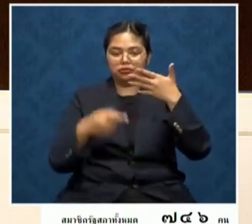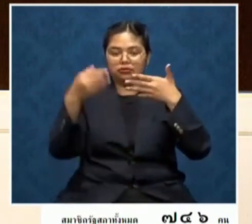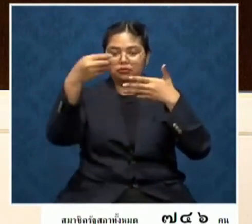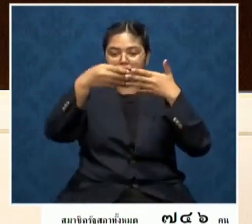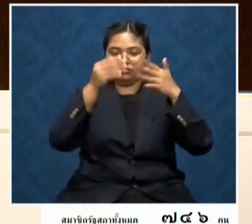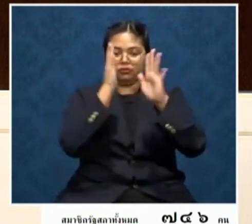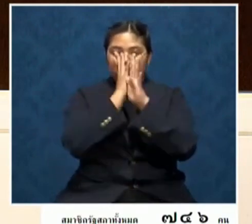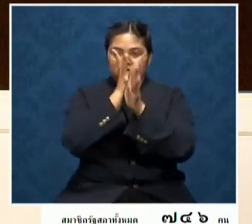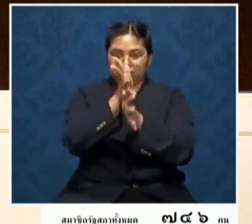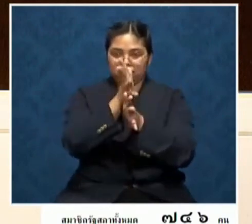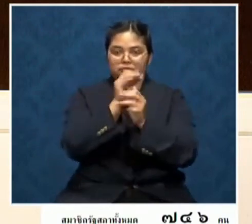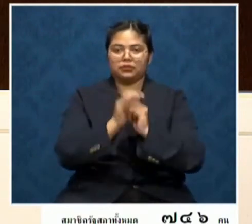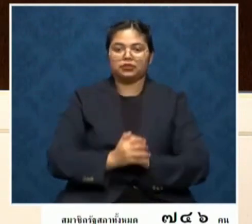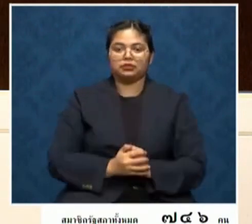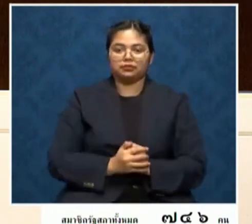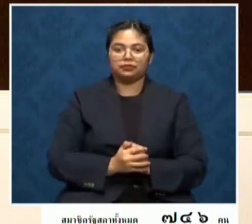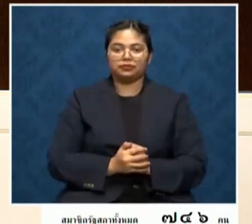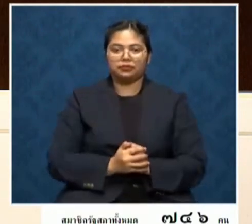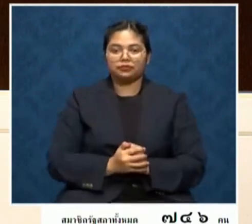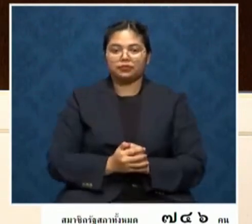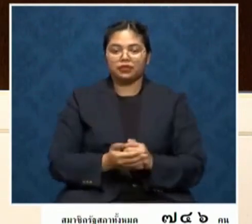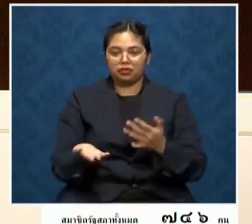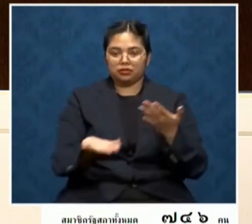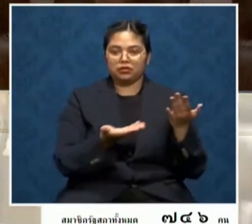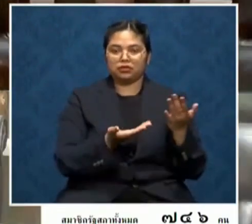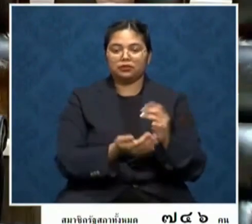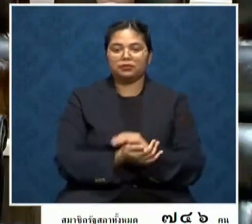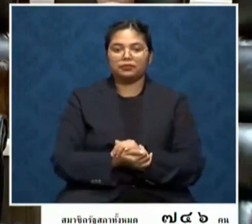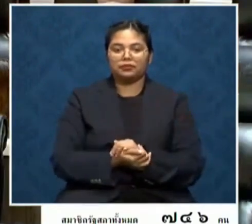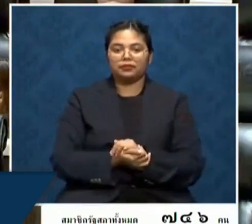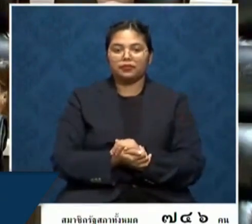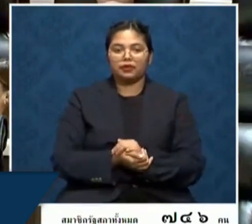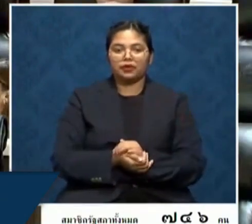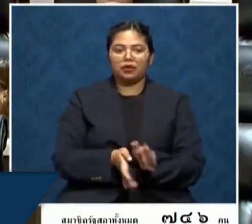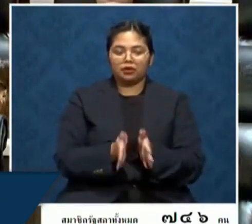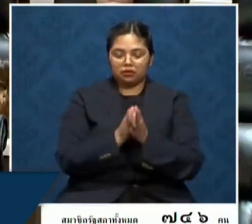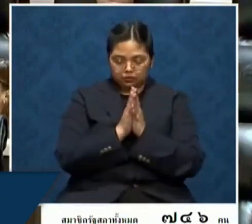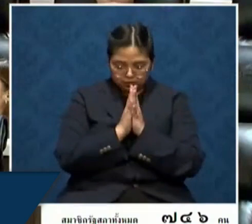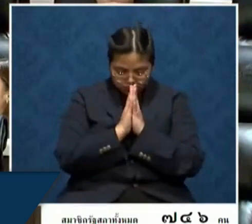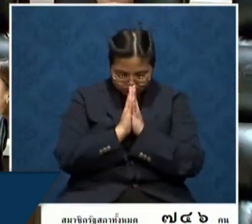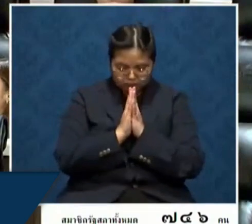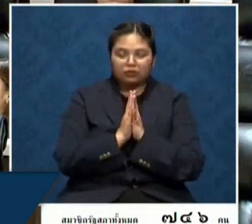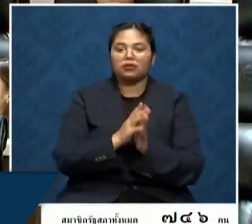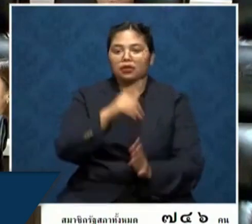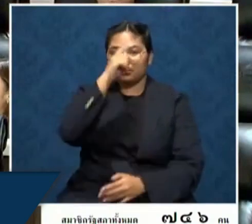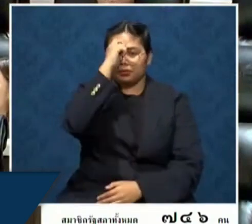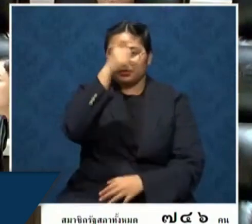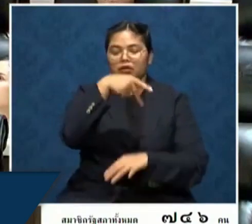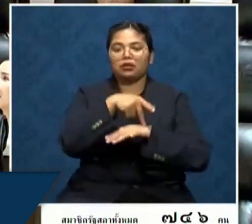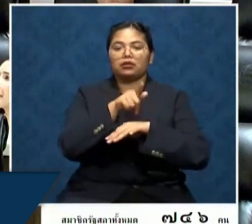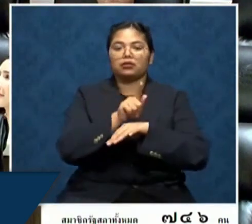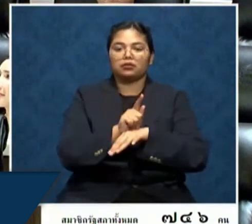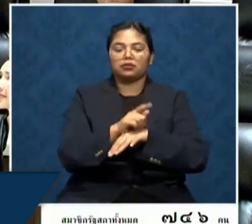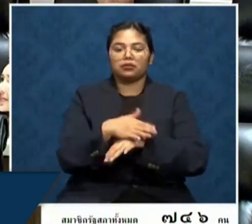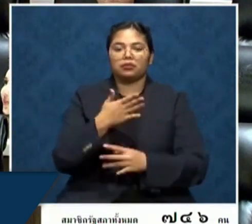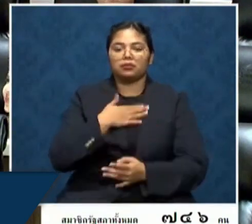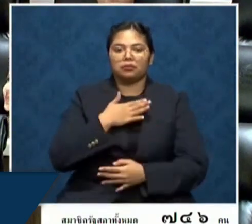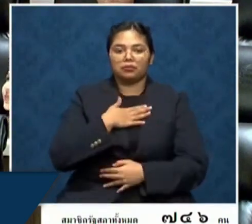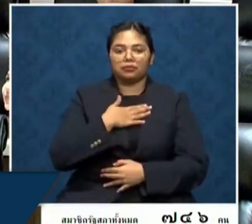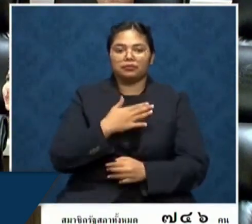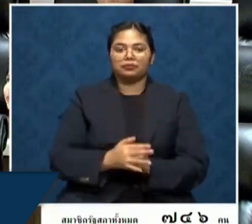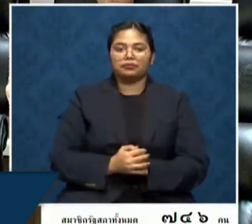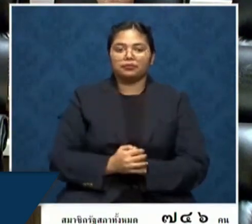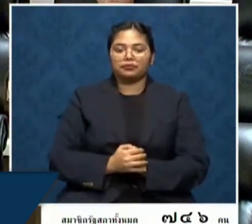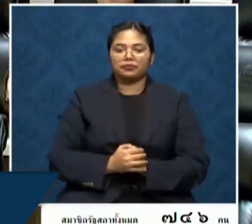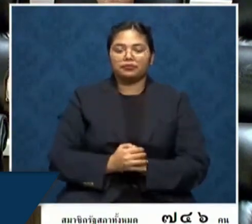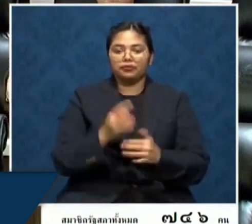านสิทธิพลวิบูลย์ธนากุลนะครับ20นาที เรียนท่านประธานสภาที่เคารพผมสิทธิพลวิบูลย์ธนากุล